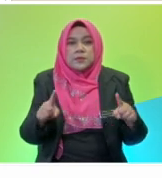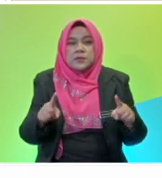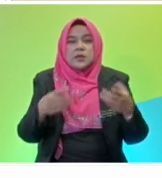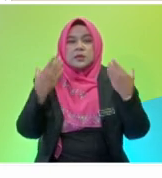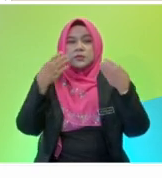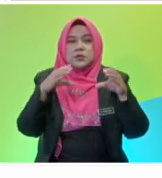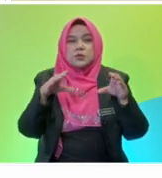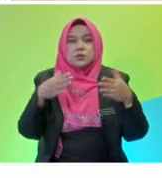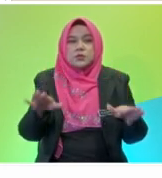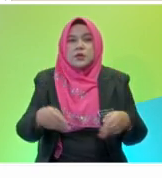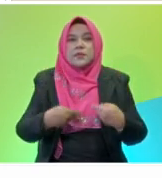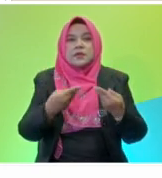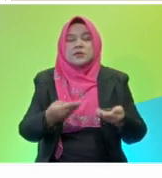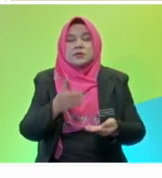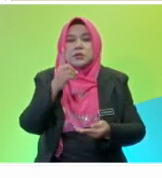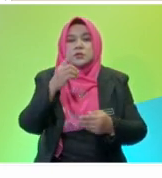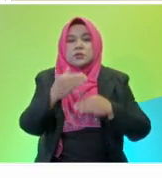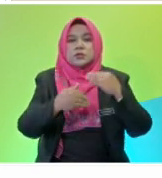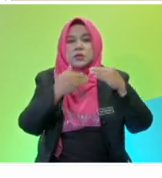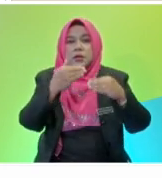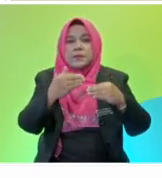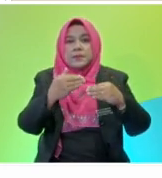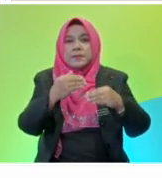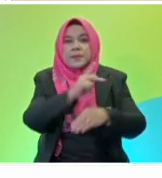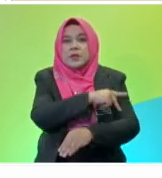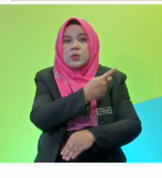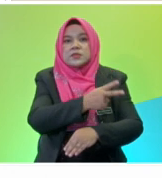di mana bidang yang perlu ada dalam